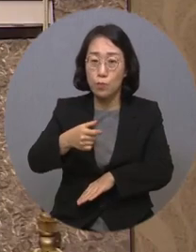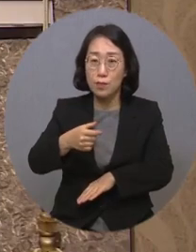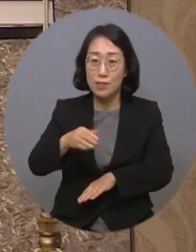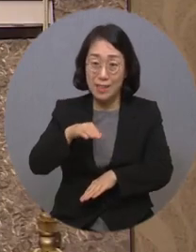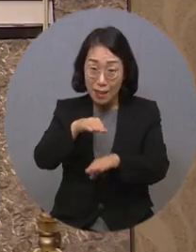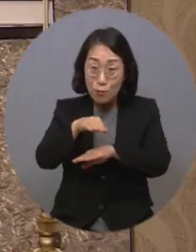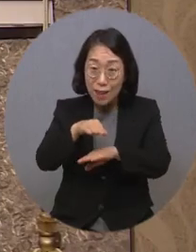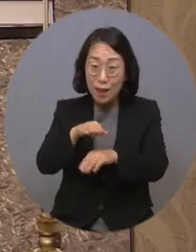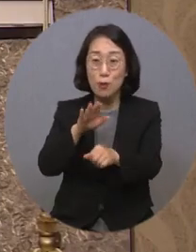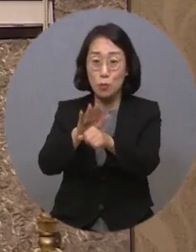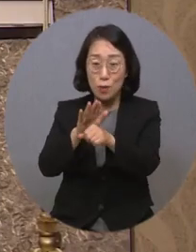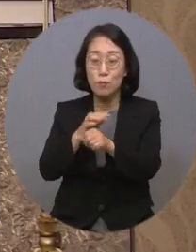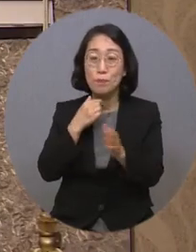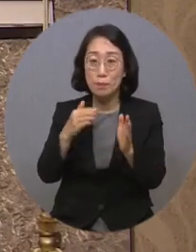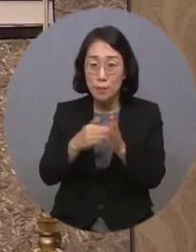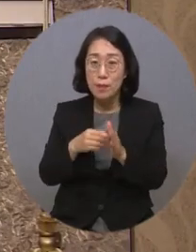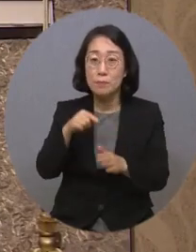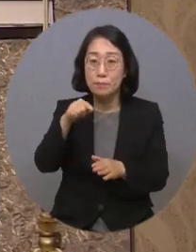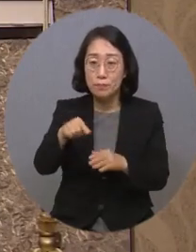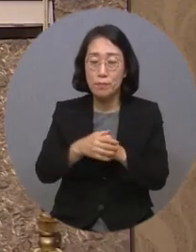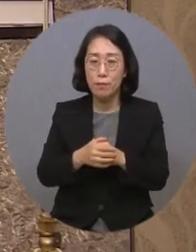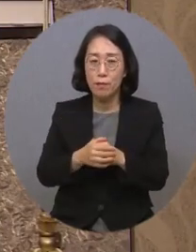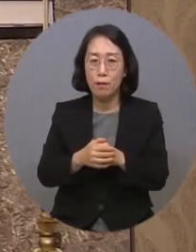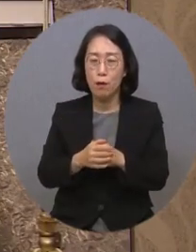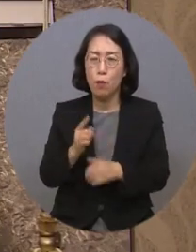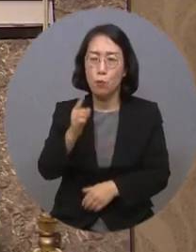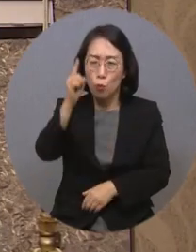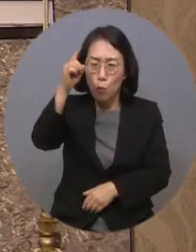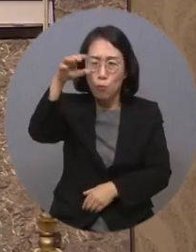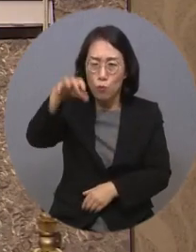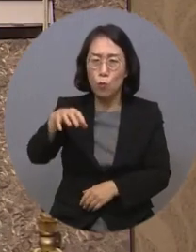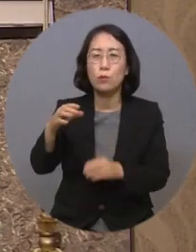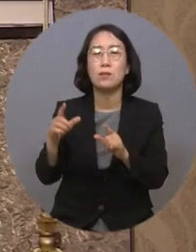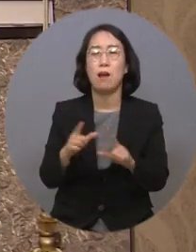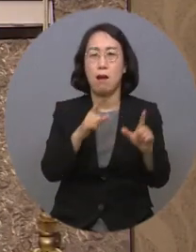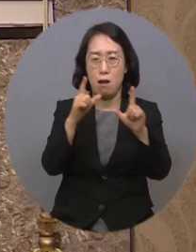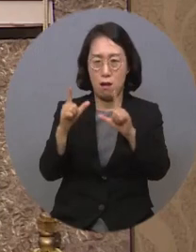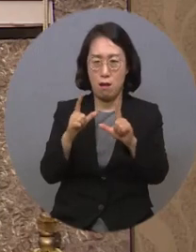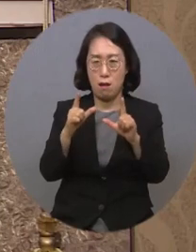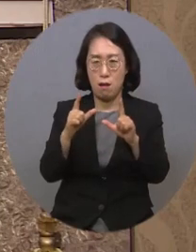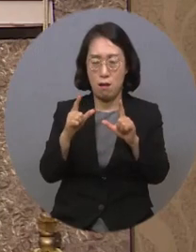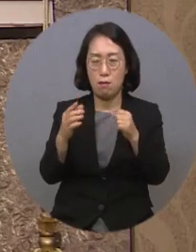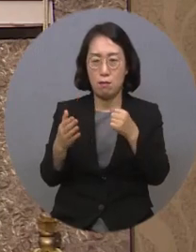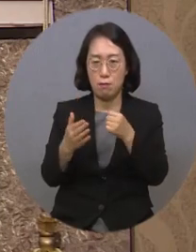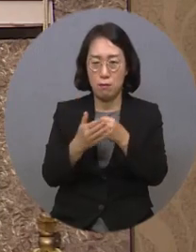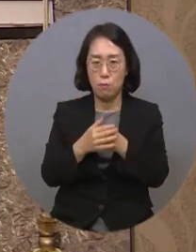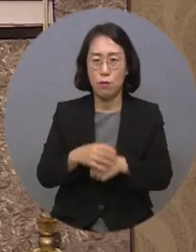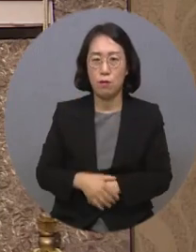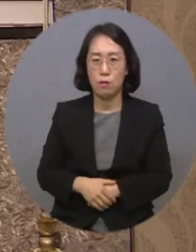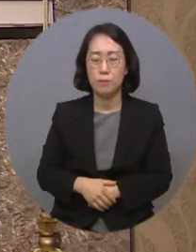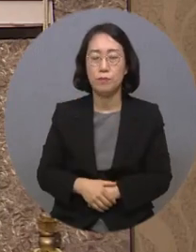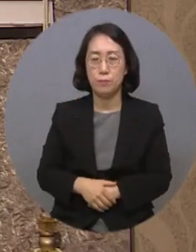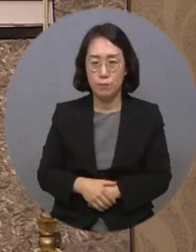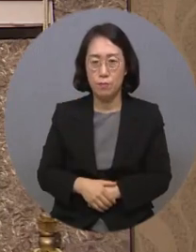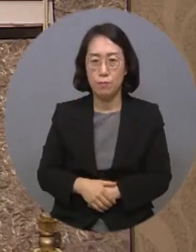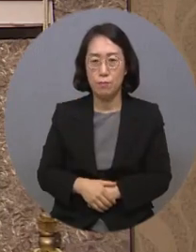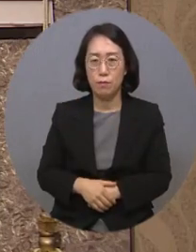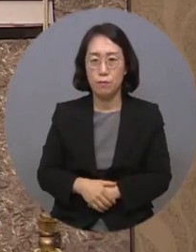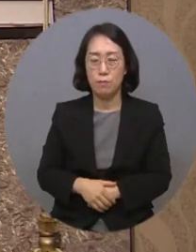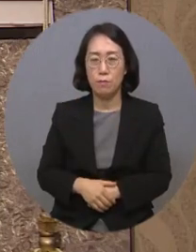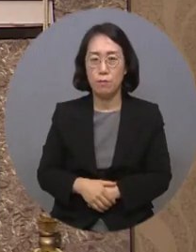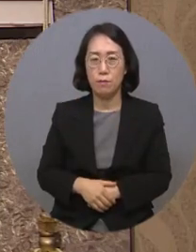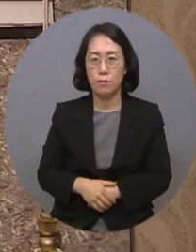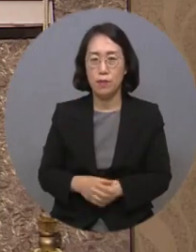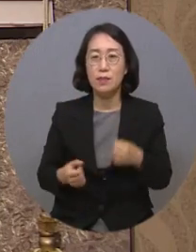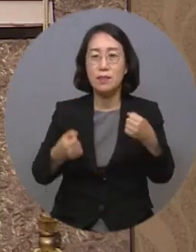늦으시니까 네. 할머니가 이렇게 좀 꽃동네 높은 지대에 살고 계셨어요. 그래서 이제 힘드신데. 예, 제가 이제